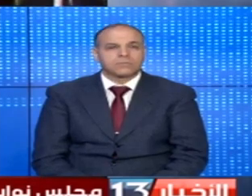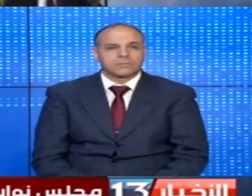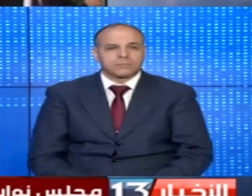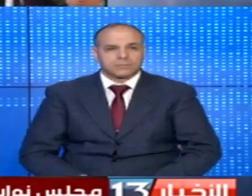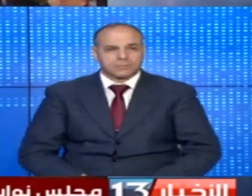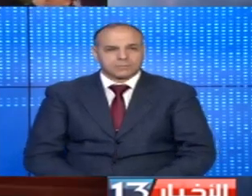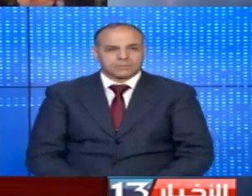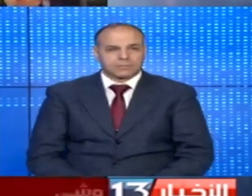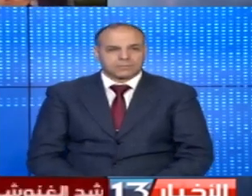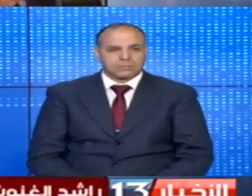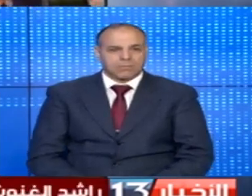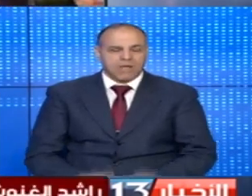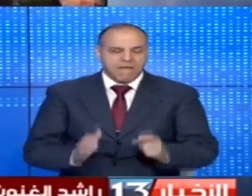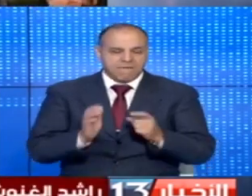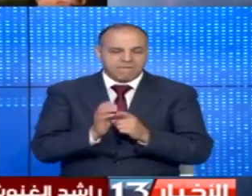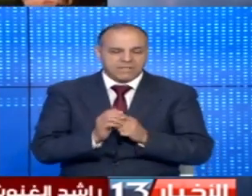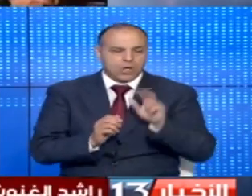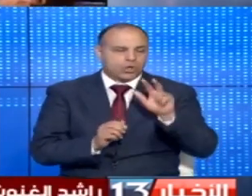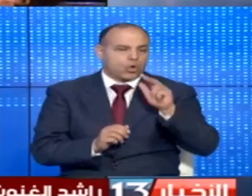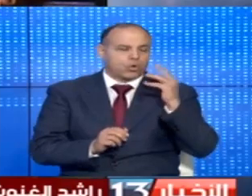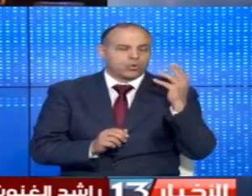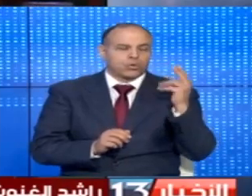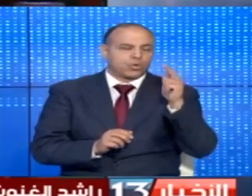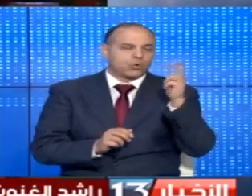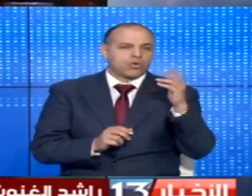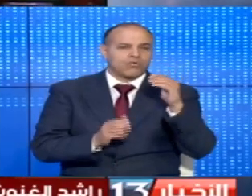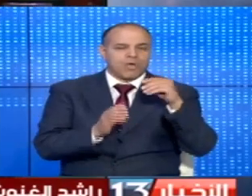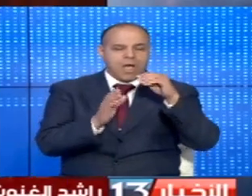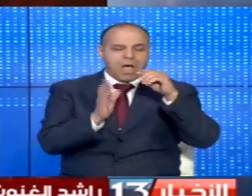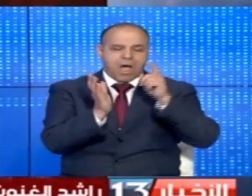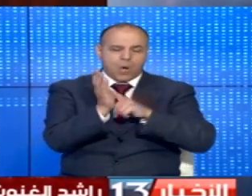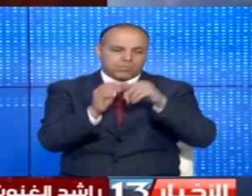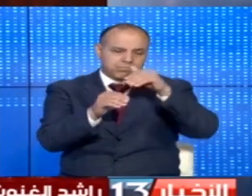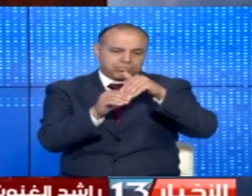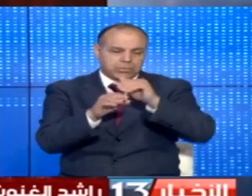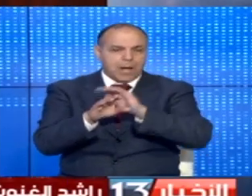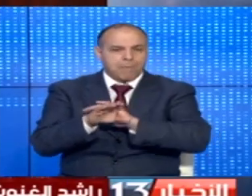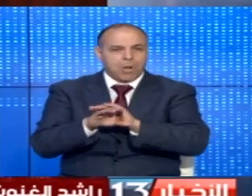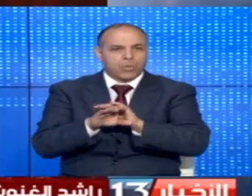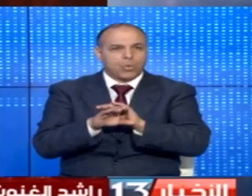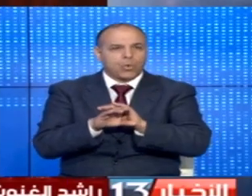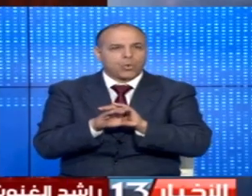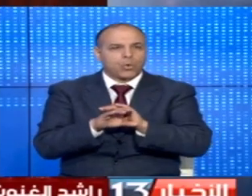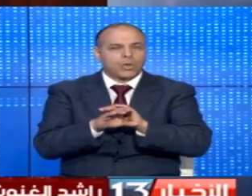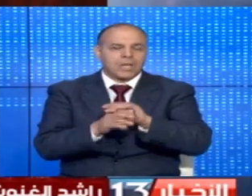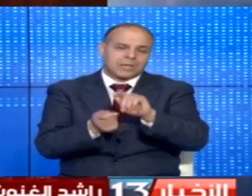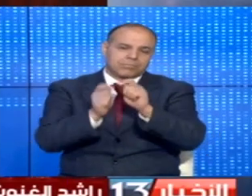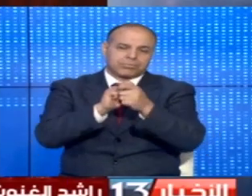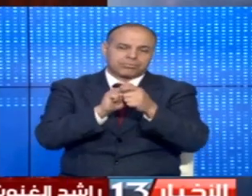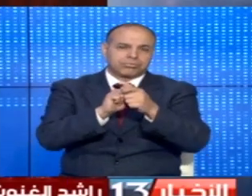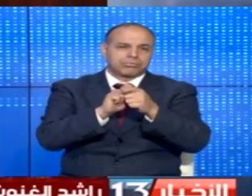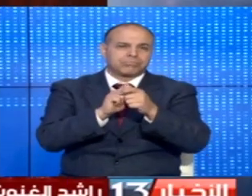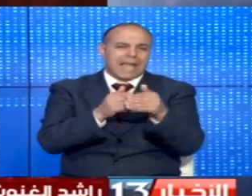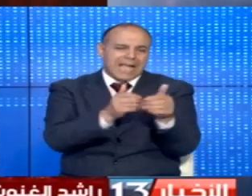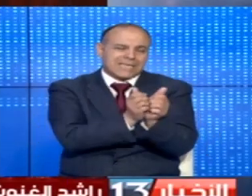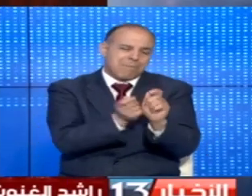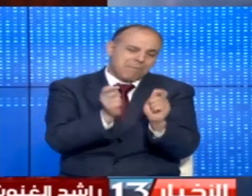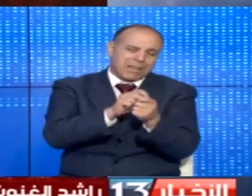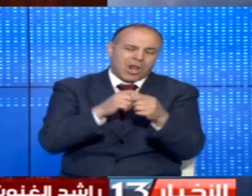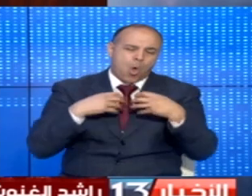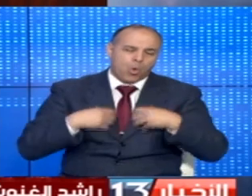عملا بالفصل تسعه وثلاثين من النظام الداخلي المتعلق باعلان تغييرات في كتل